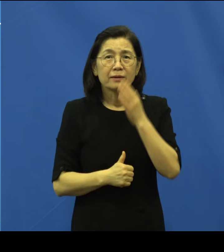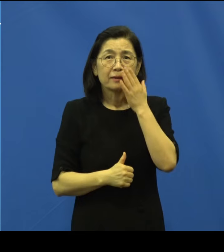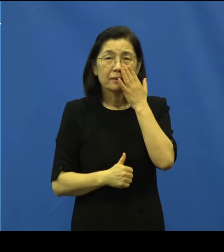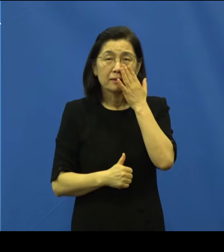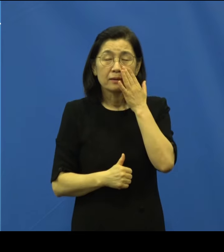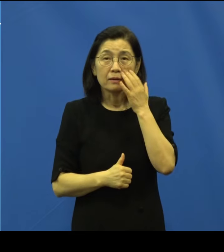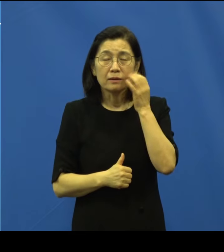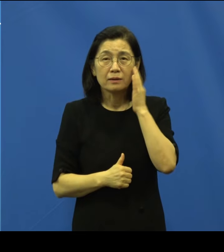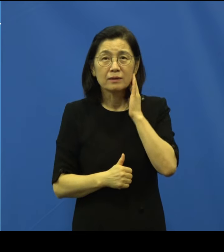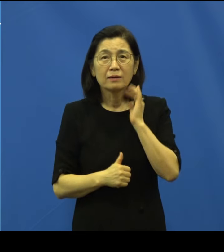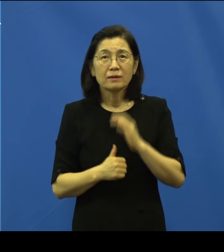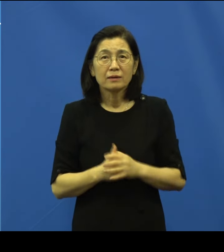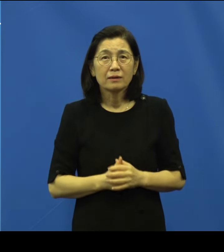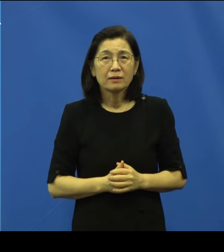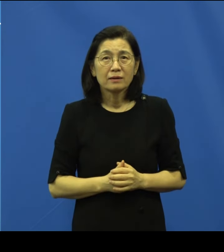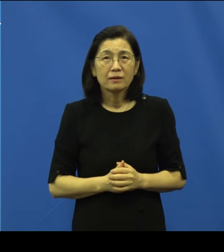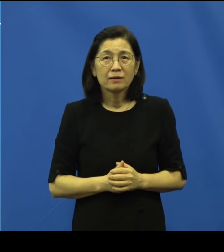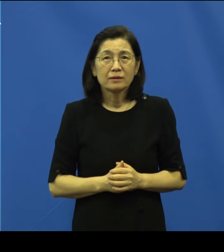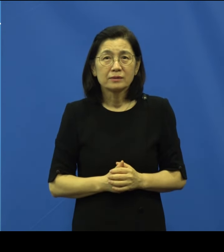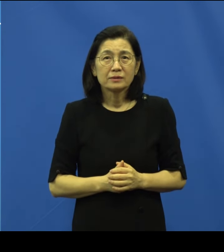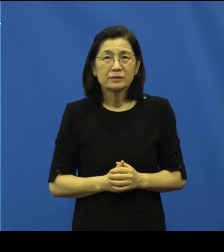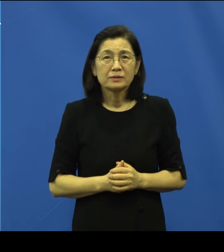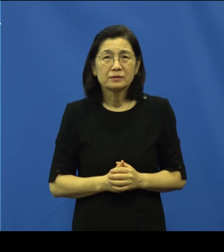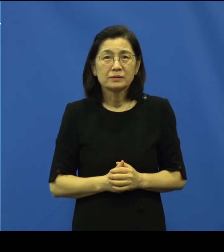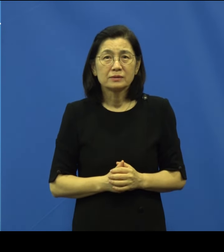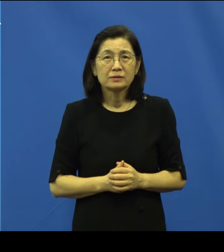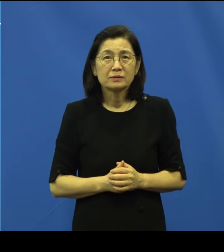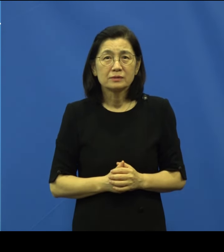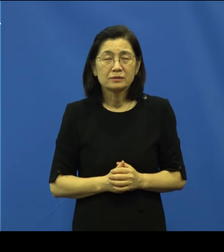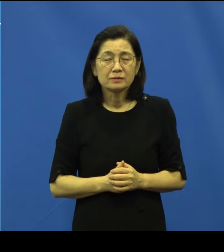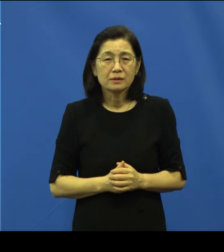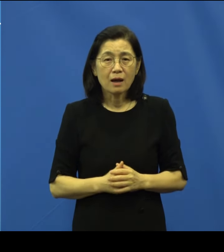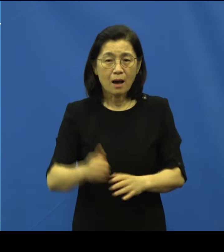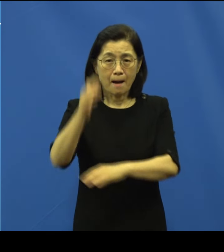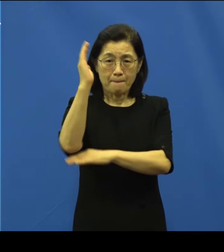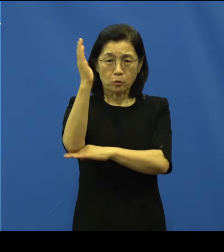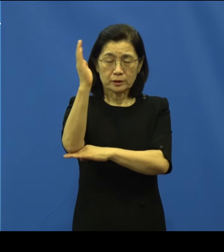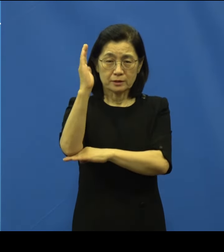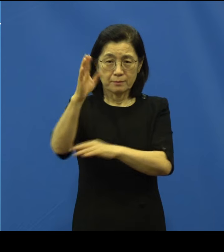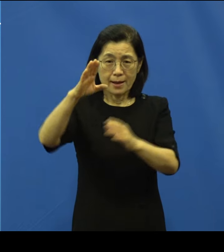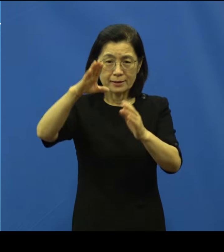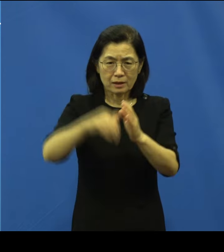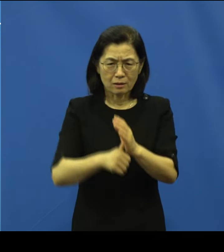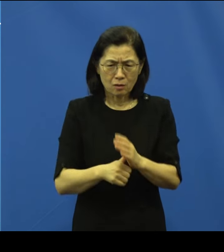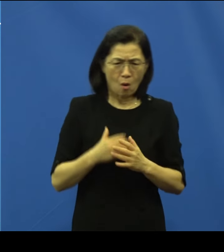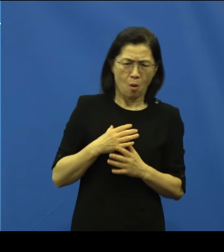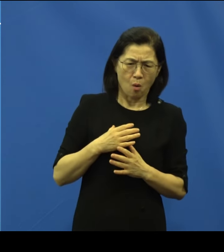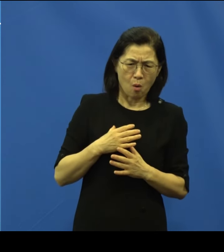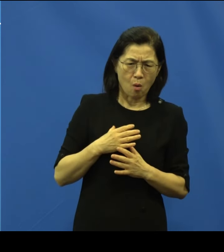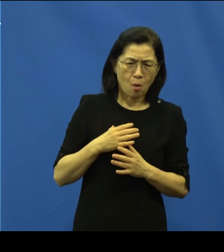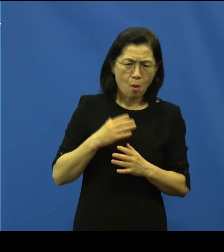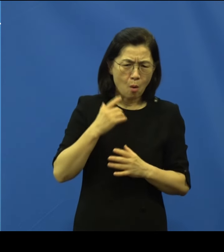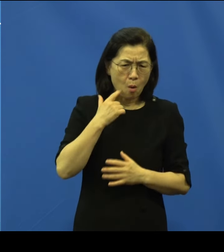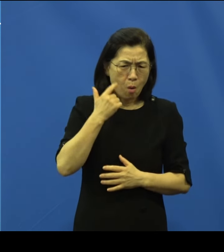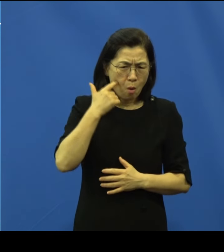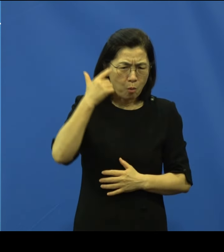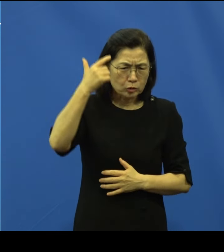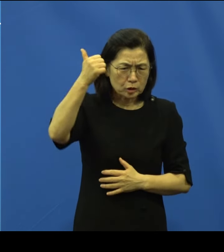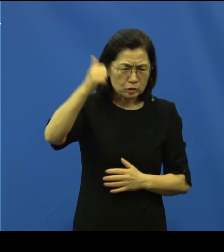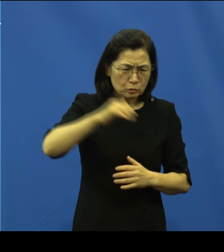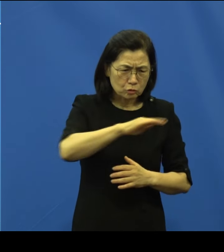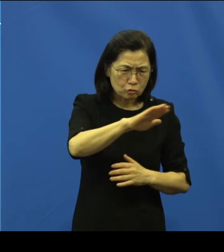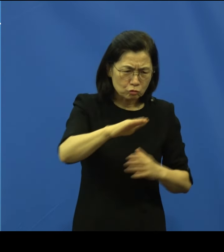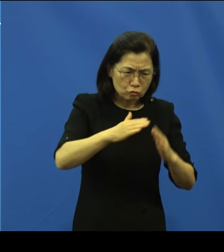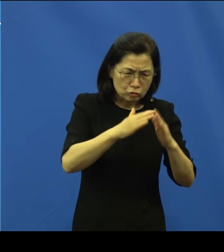해줬나. 그리고 주변의 분을 자꾸 의심해요. 당신 틀림없이 담임 목사님에게 얘기했지.